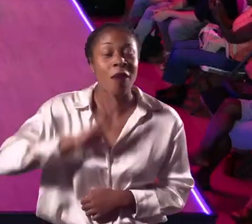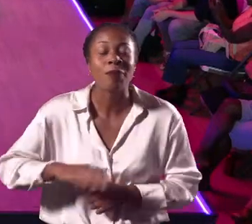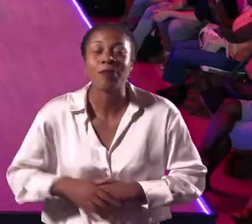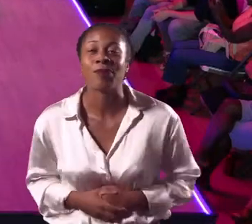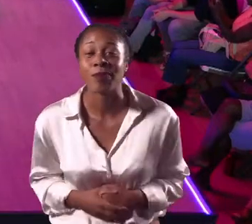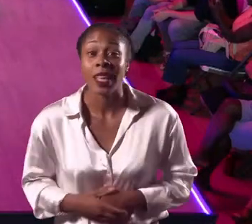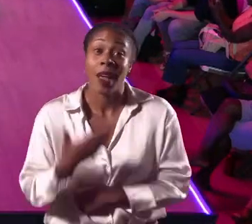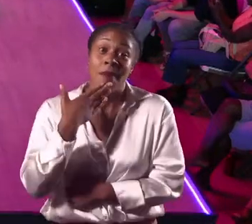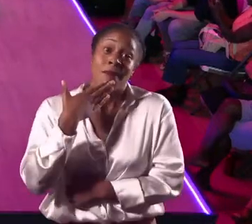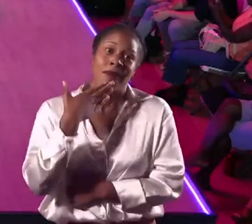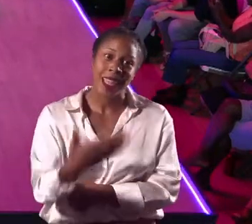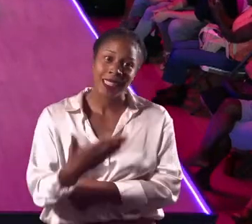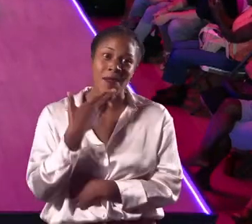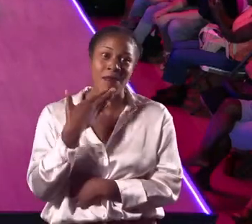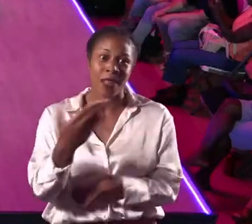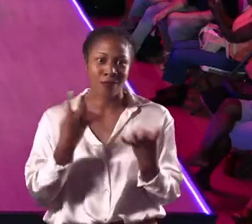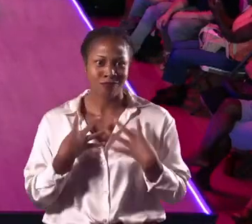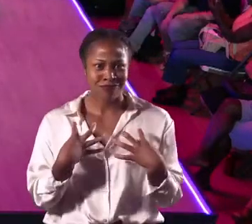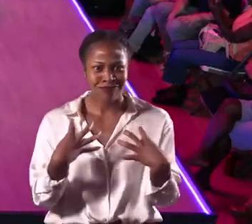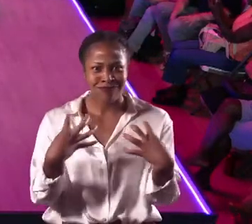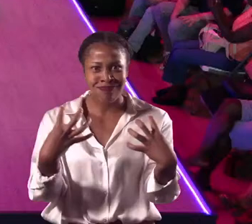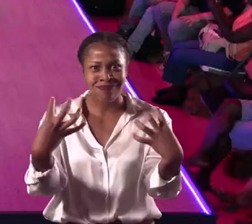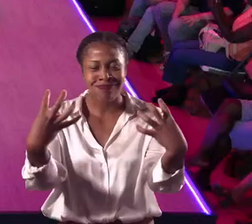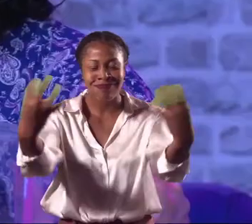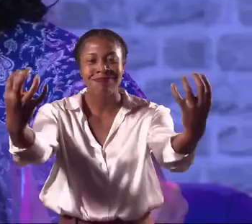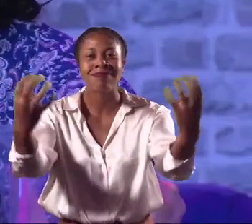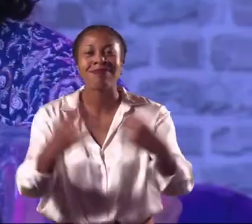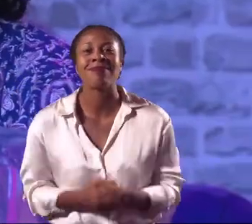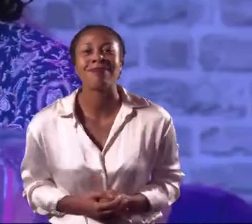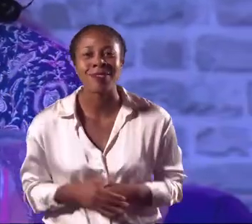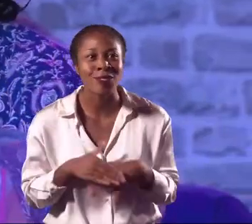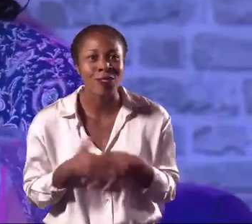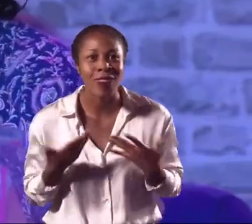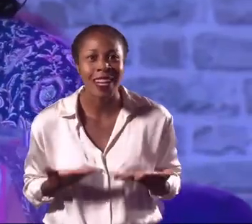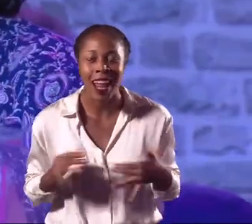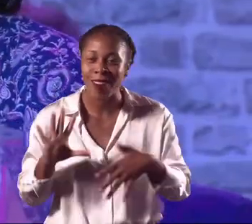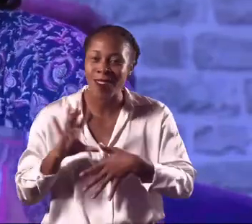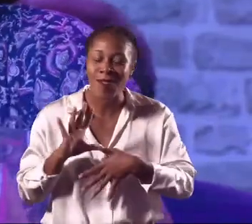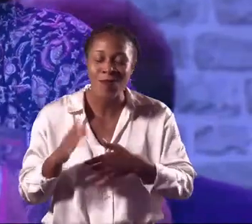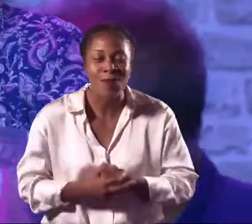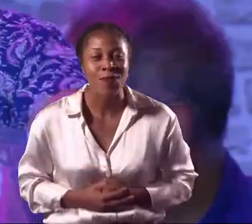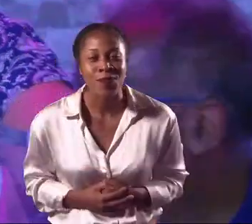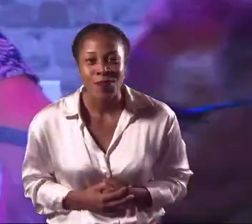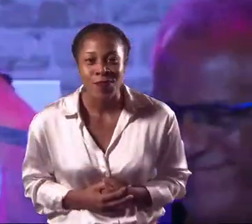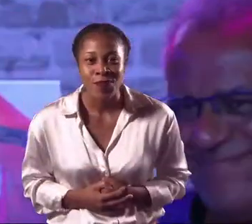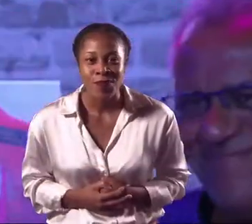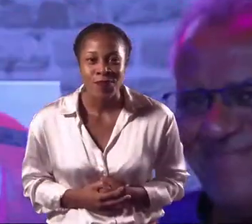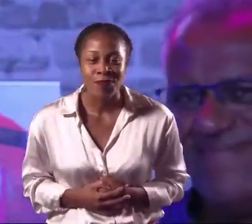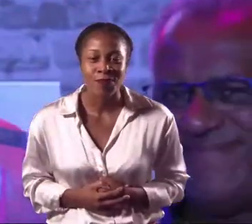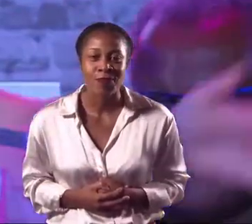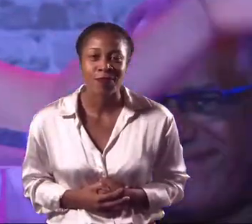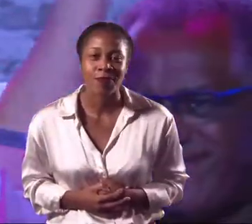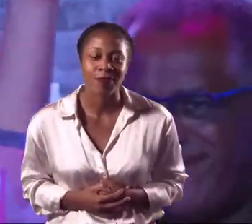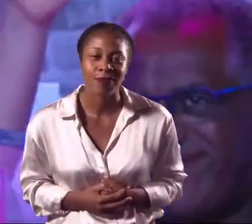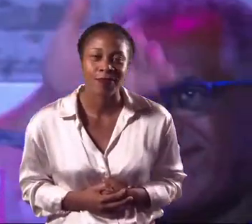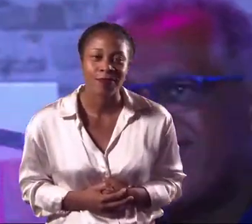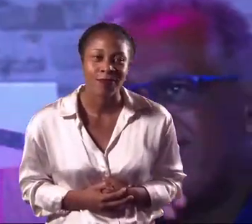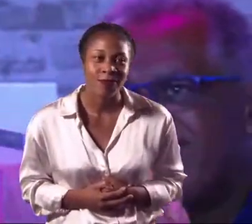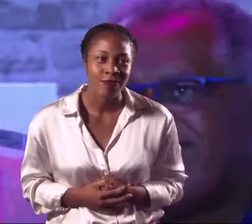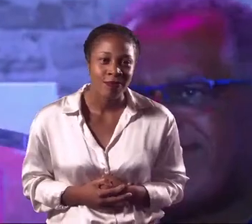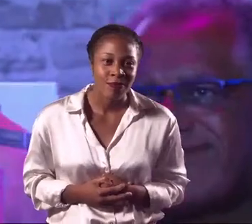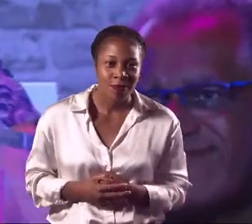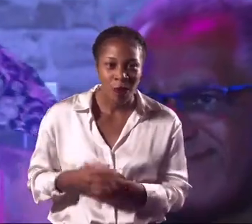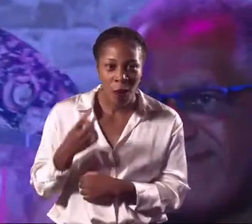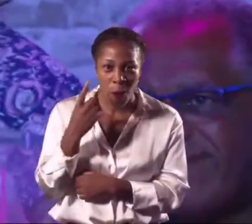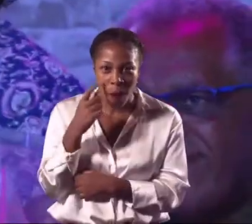Et merci d'être si nombreuses et nombreux ce soir en Guadeloupe. On voit qu'il y en a qui